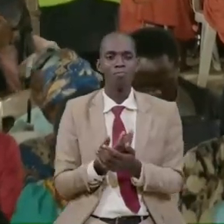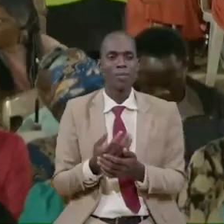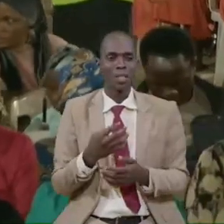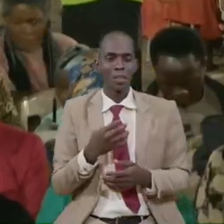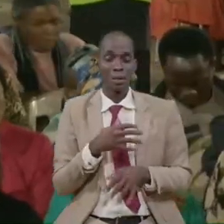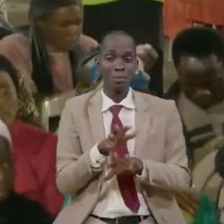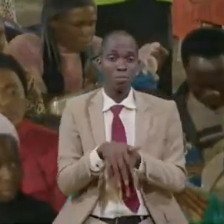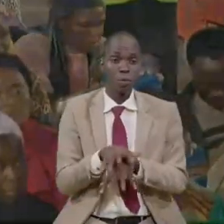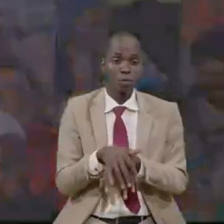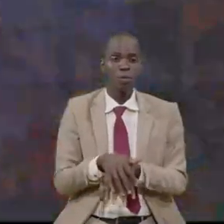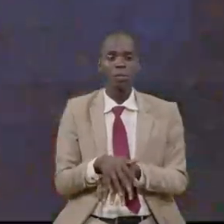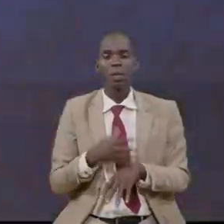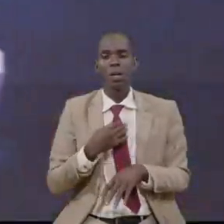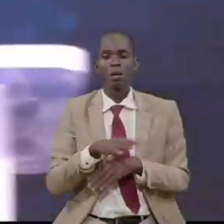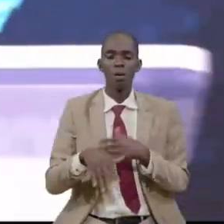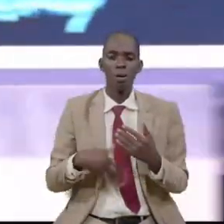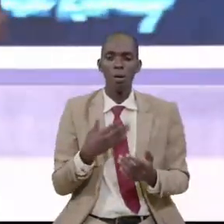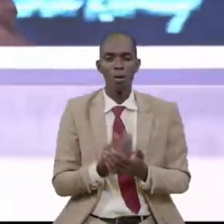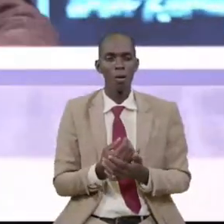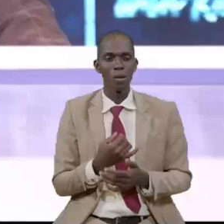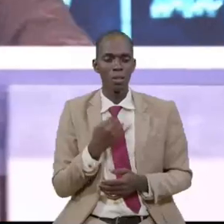dissimulation, l'envie et toute